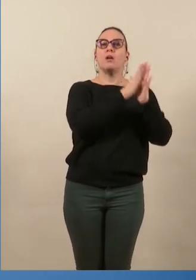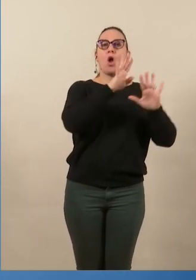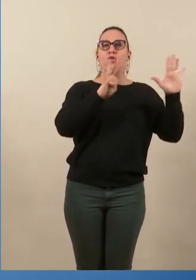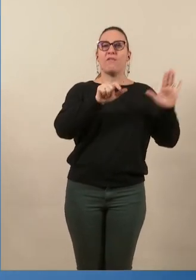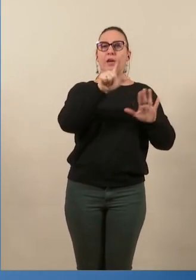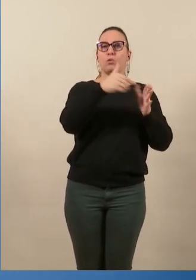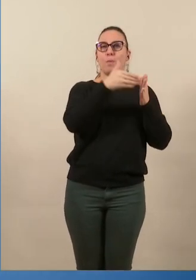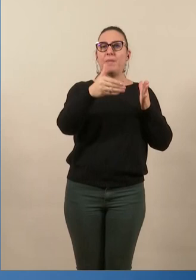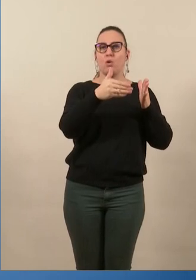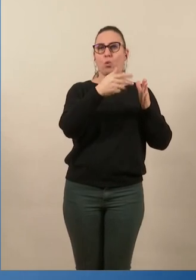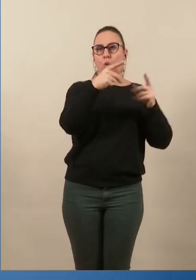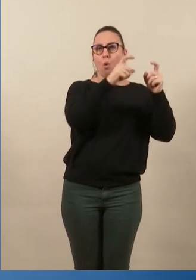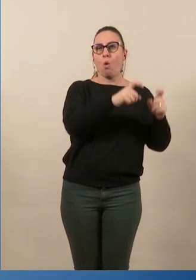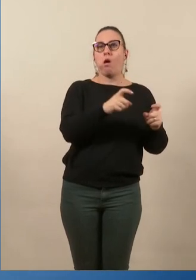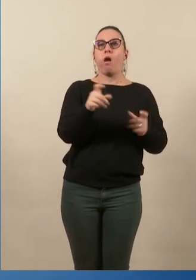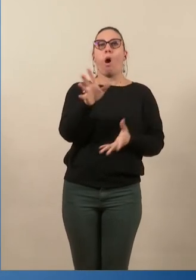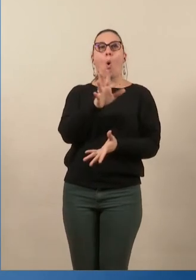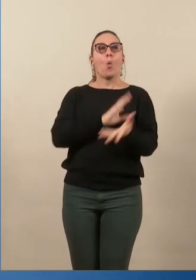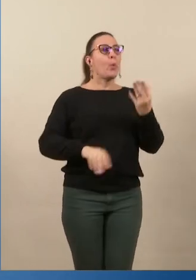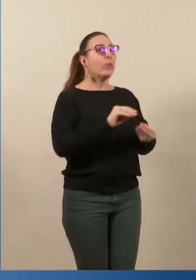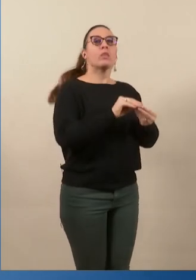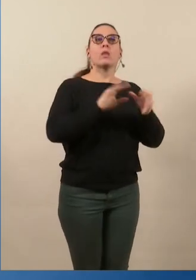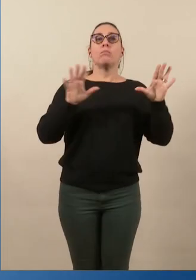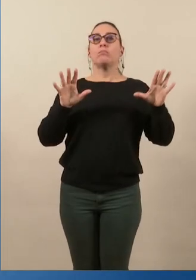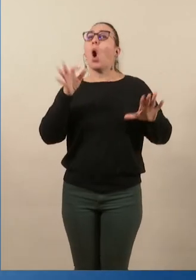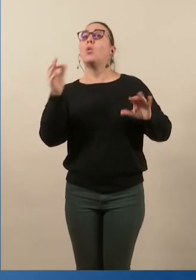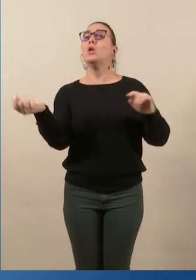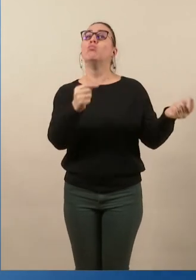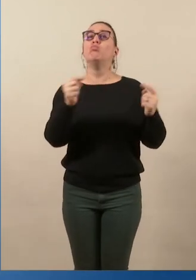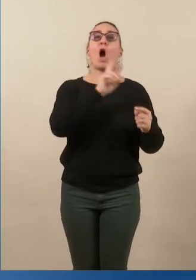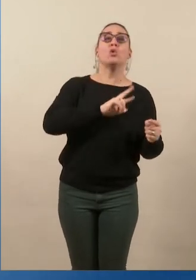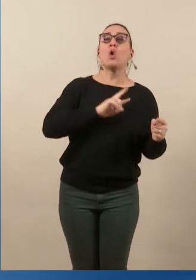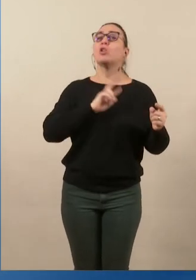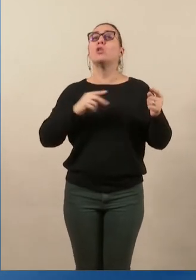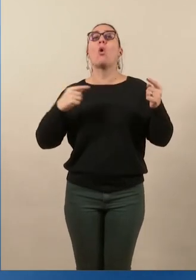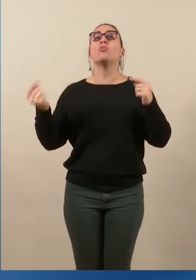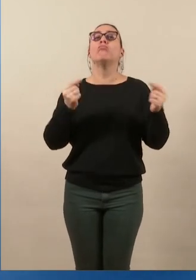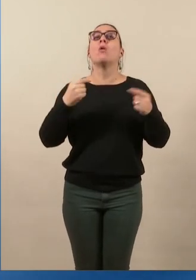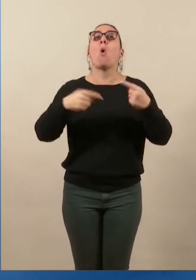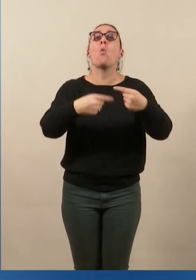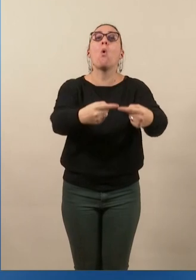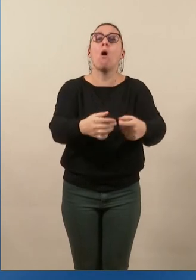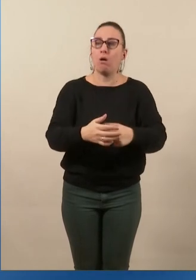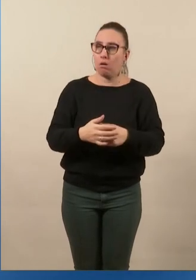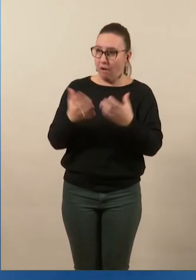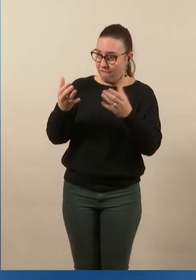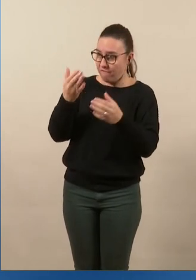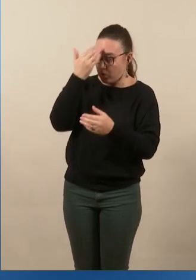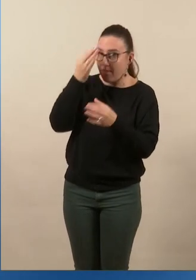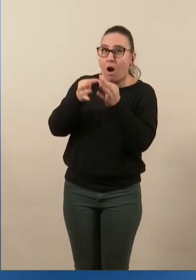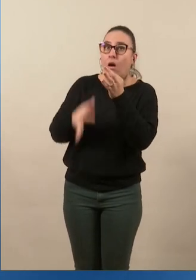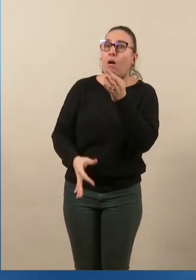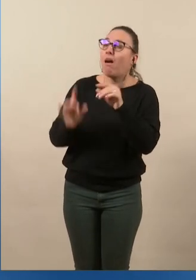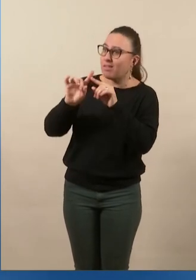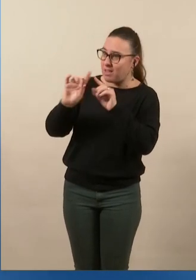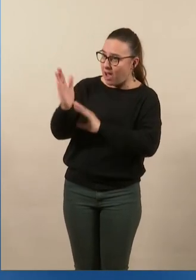d'euros par une petite pirouette en disant que les discussions entre assurances avancent j'aimerais bien savoir quand même ce qu'il en est si vous pouvez nous donner des